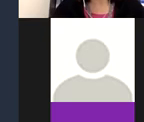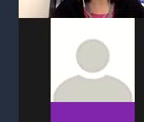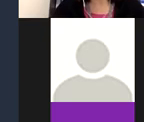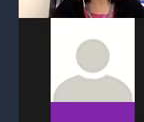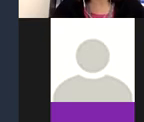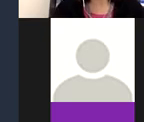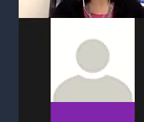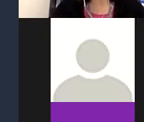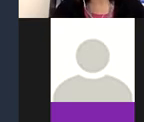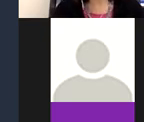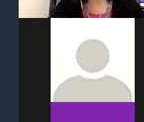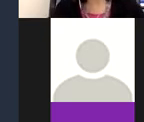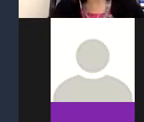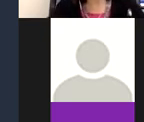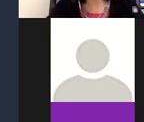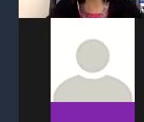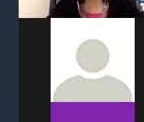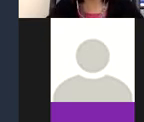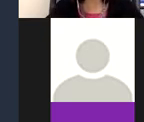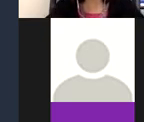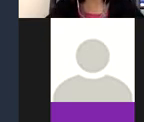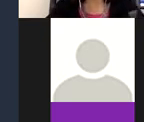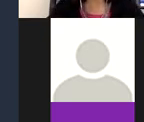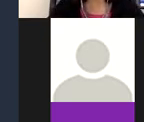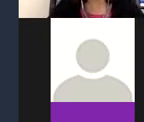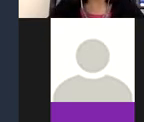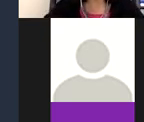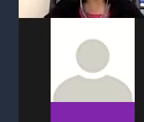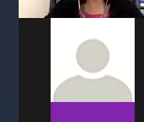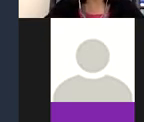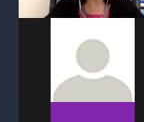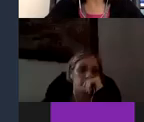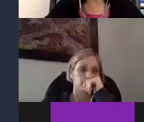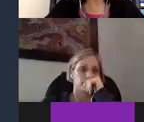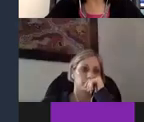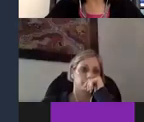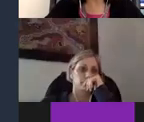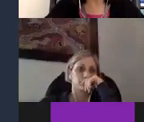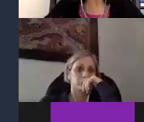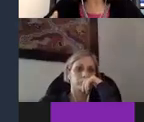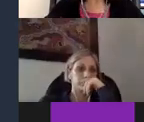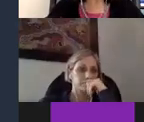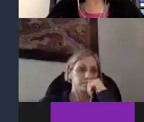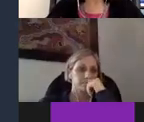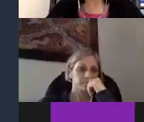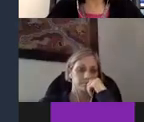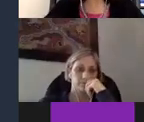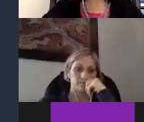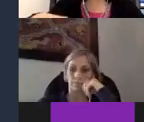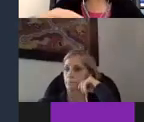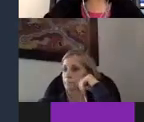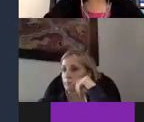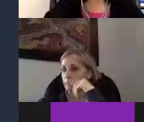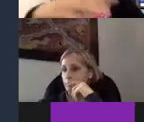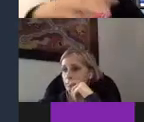nazionale e rispetto alle istituzioni nazionali come se la Lombardia rappresentasse un caso assessante